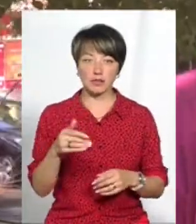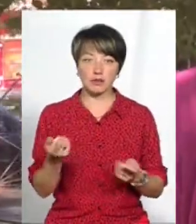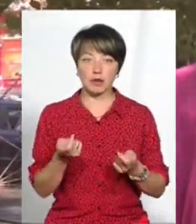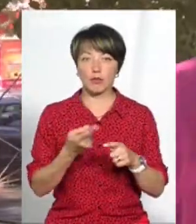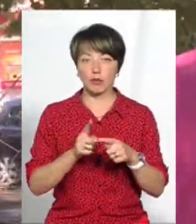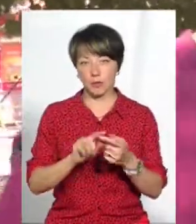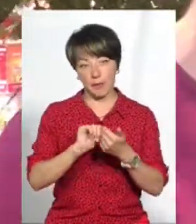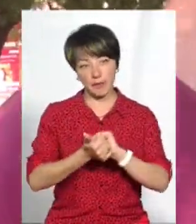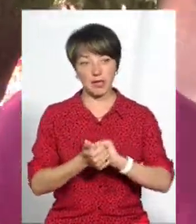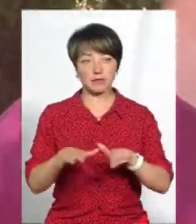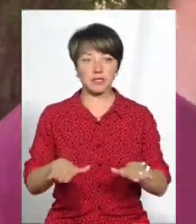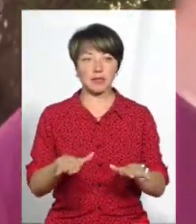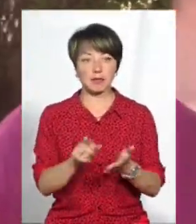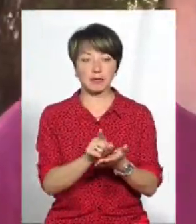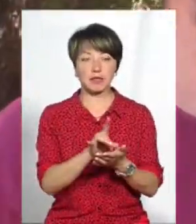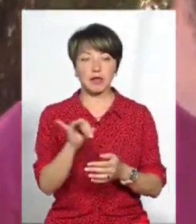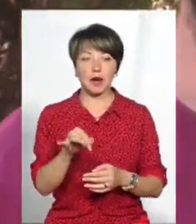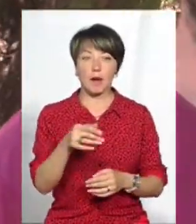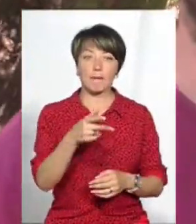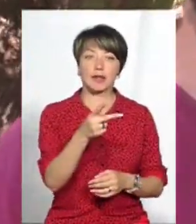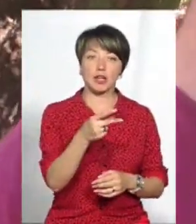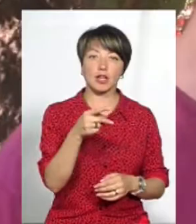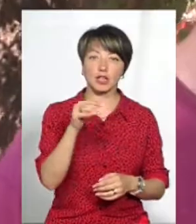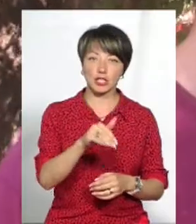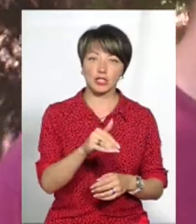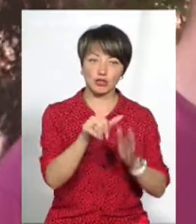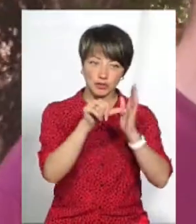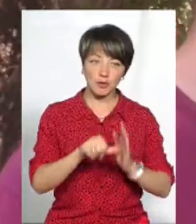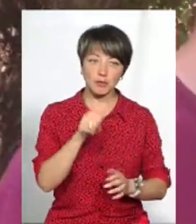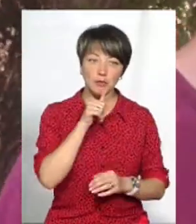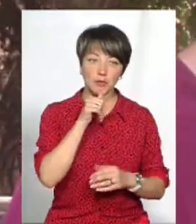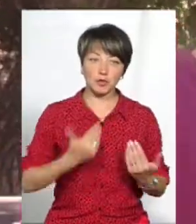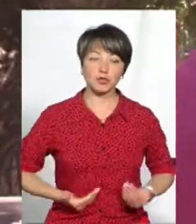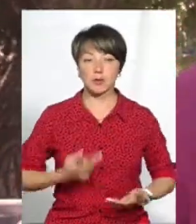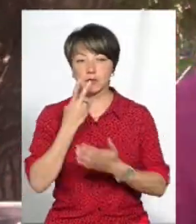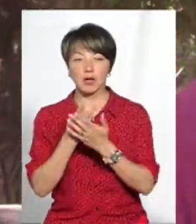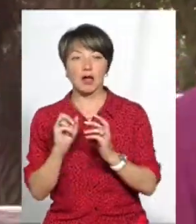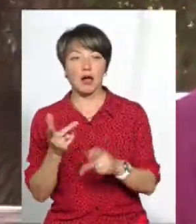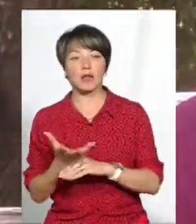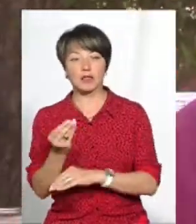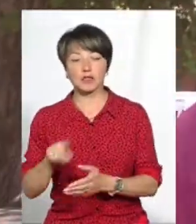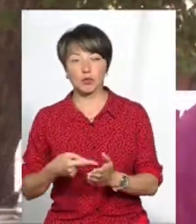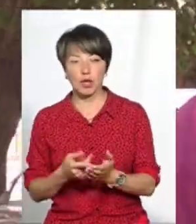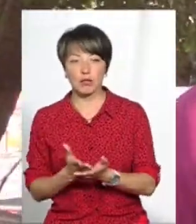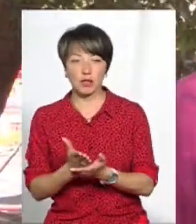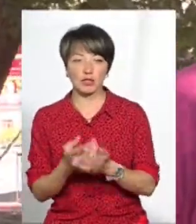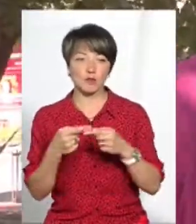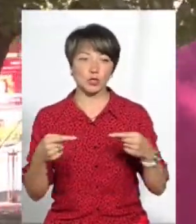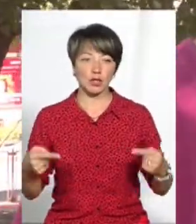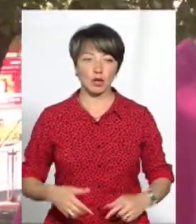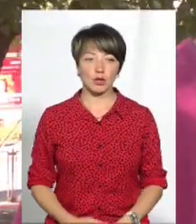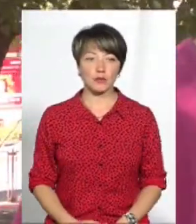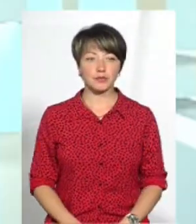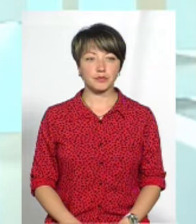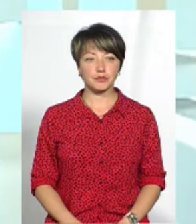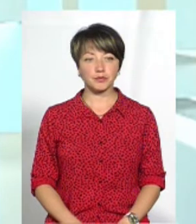вони помінялися містами з пенсіонерами, на 1500 прожили хоча б полгодика, а потім ми посмотрели, як вони будуть платити за комунальні платежі і все остальное.